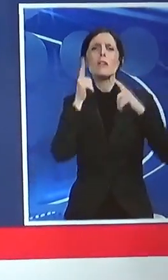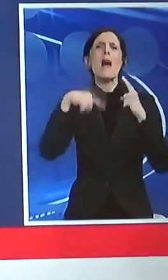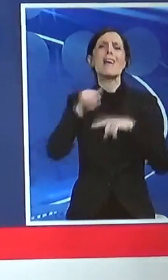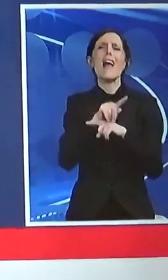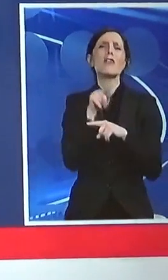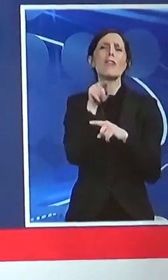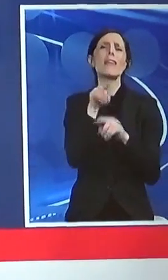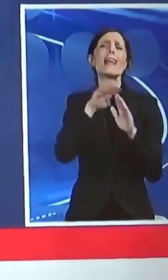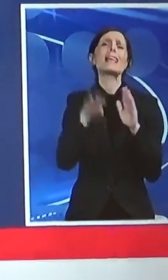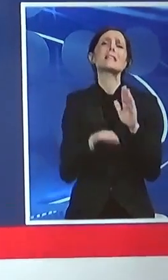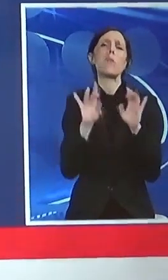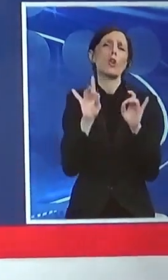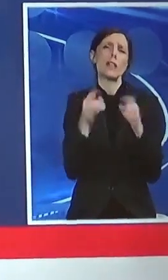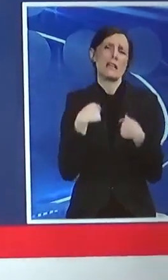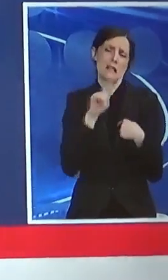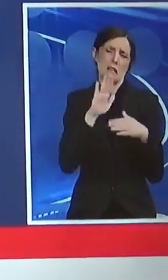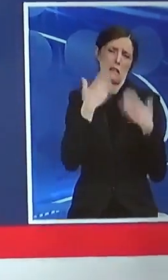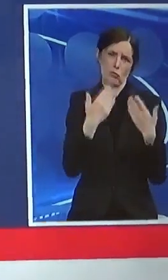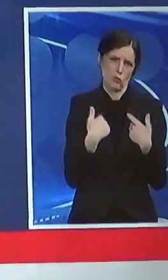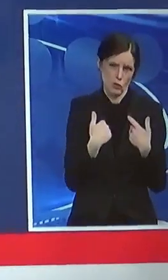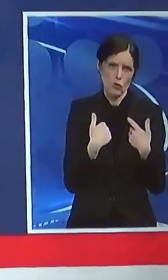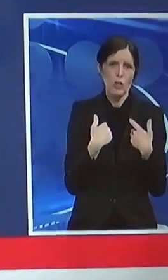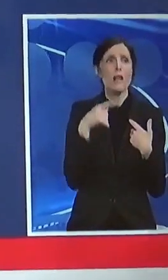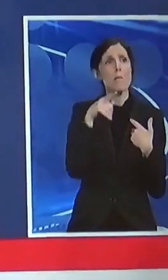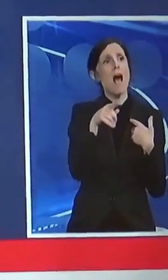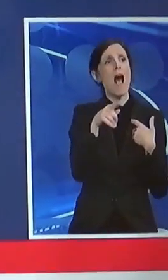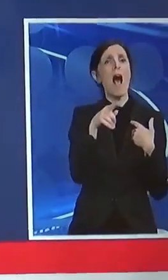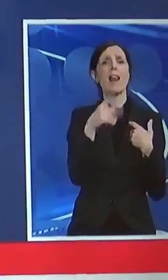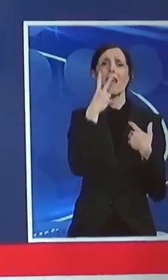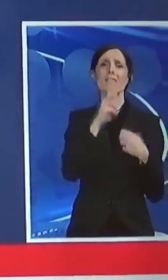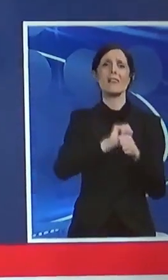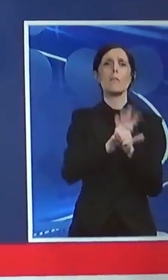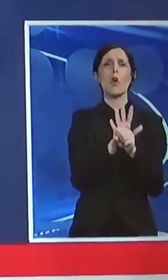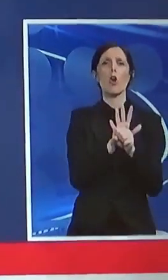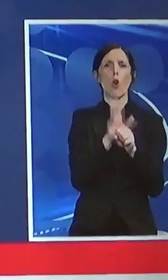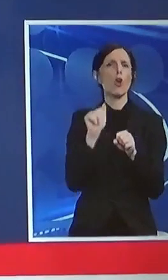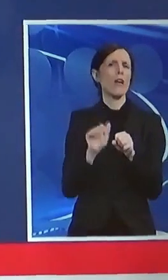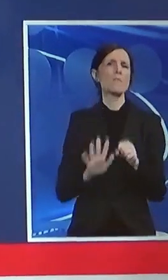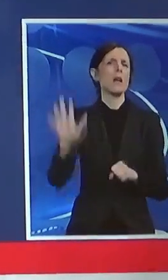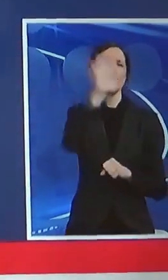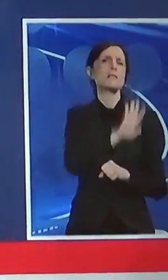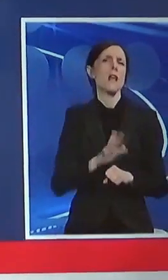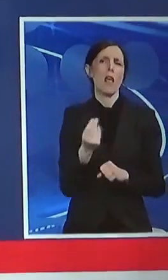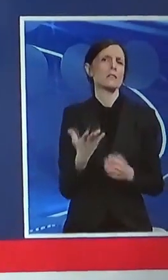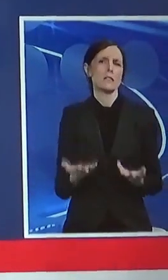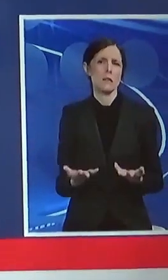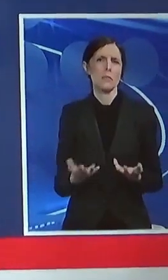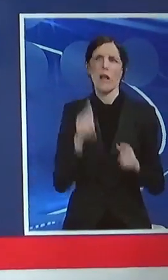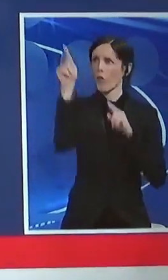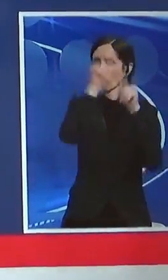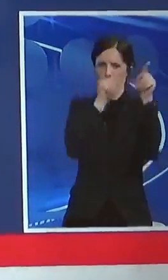ih čitati, ali praktično je virus rasprostranjen u čitavoj Srbiji.